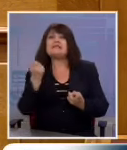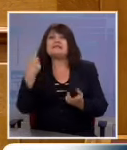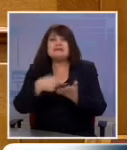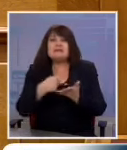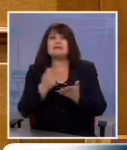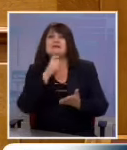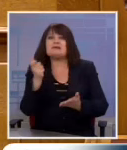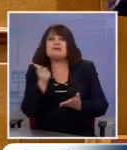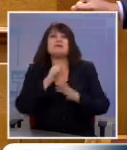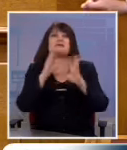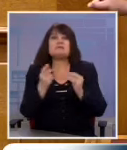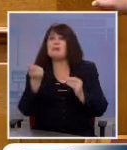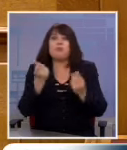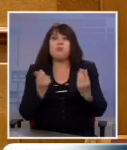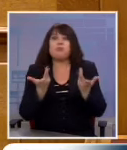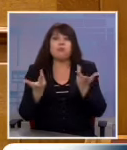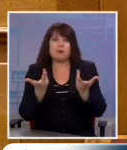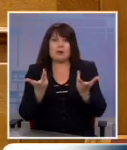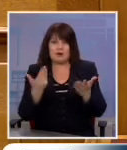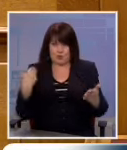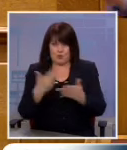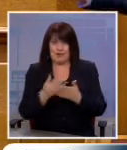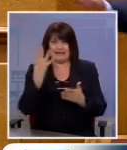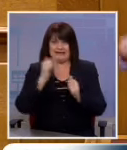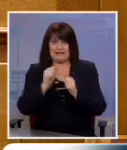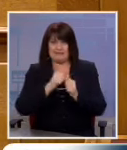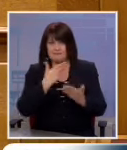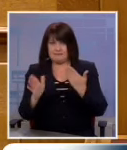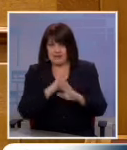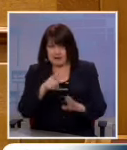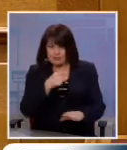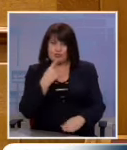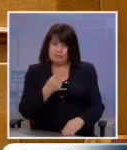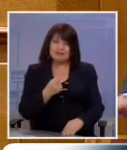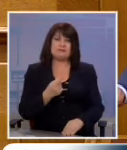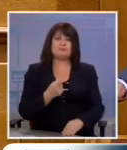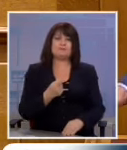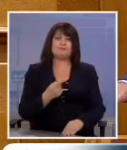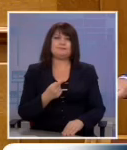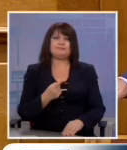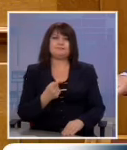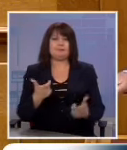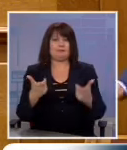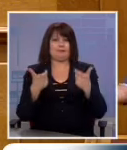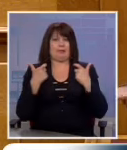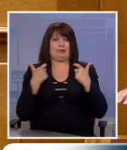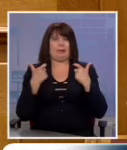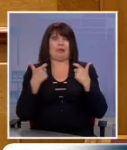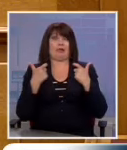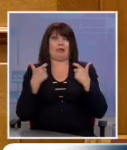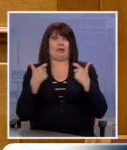συντάξεις. Φτάσατε στο τέλος του τετραμήνου που πήρατε εσείς, με την πλάτη πια κολλημένη στον